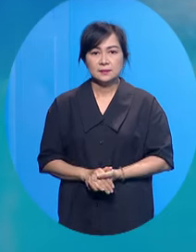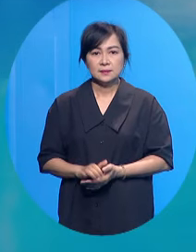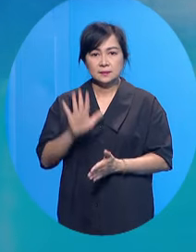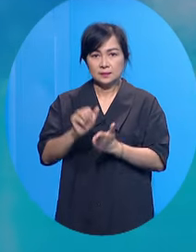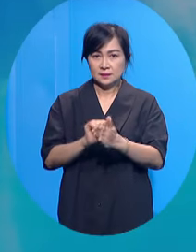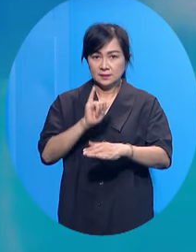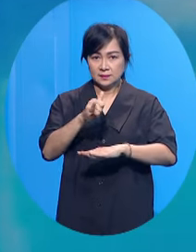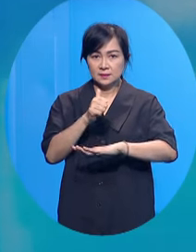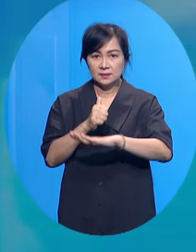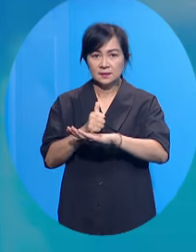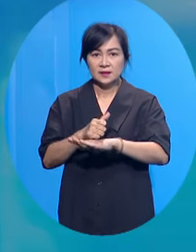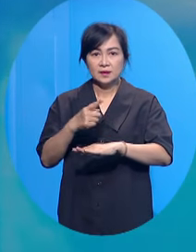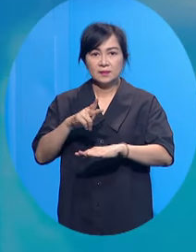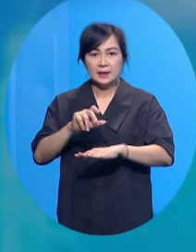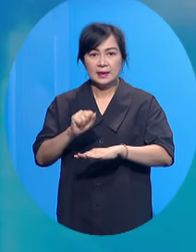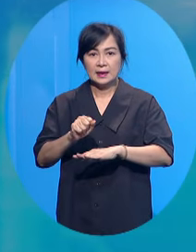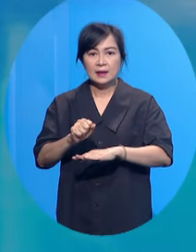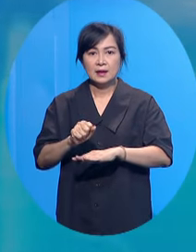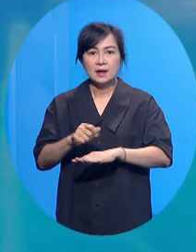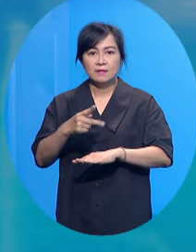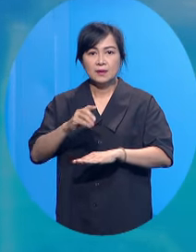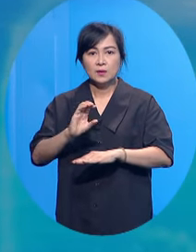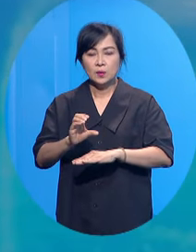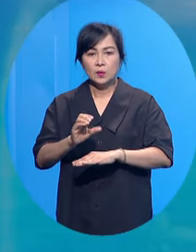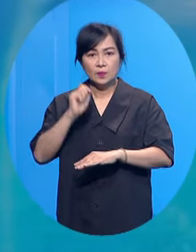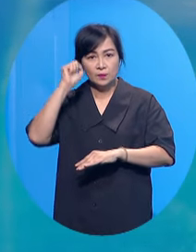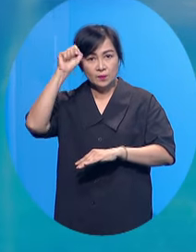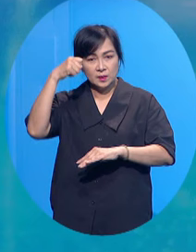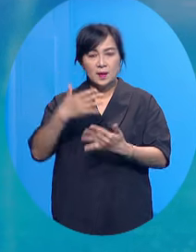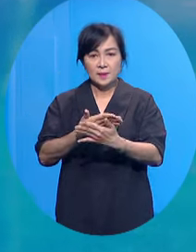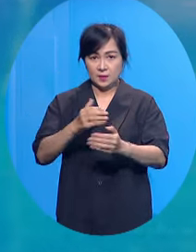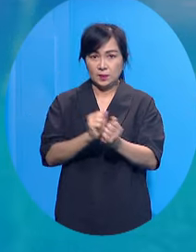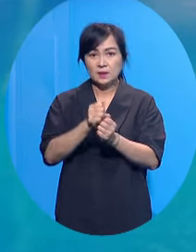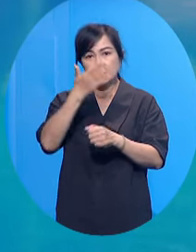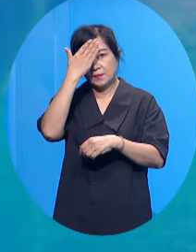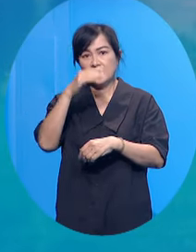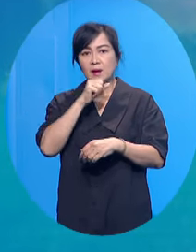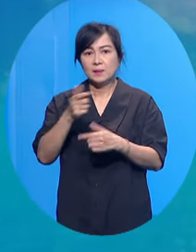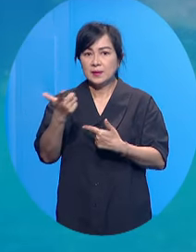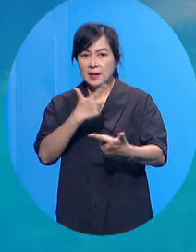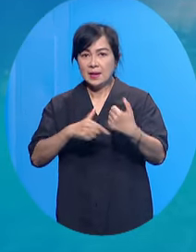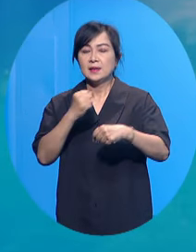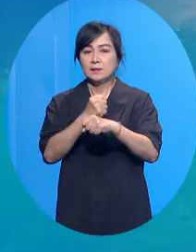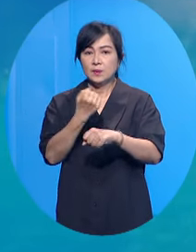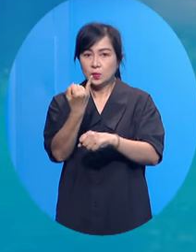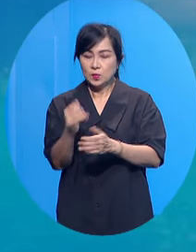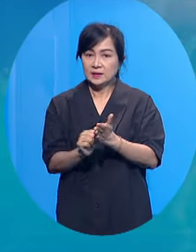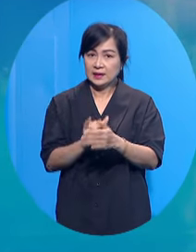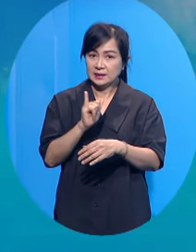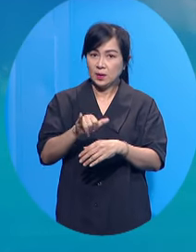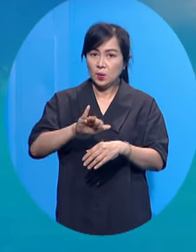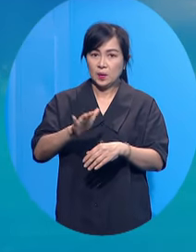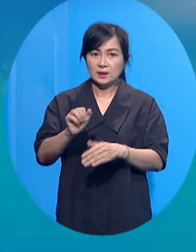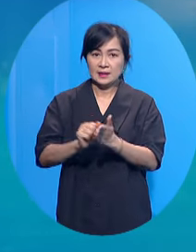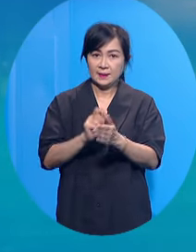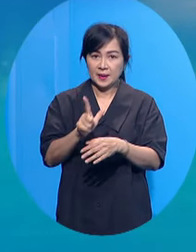ngày 5 tháng 6 thủ tướng Slovakia Robert Fico trong video đăng trên mạng xã hội cho biết ông sẽ trở lại làm việc vào cuối tháng 6 hoặc đầu